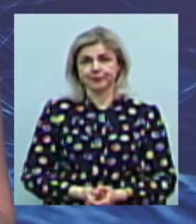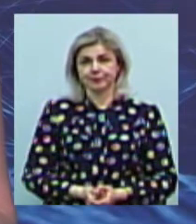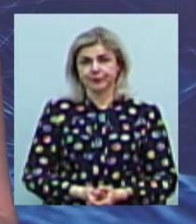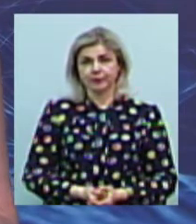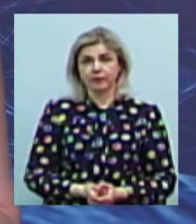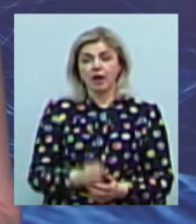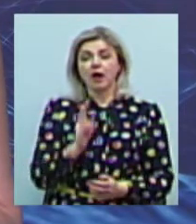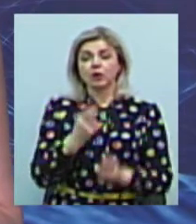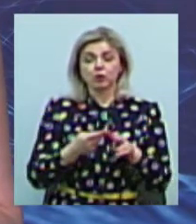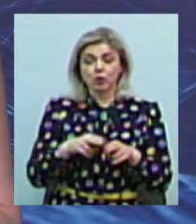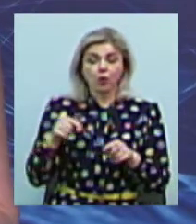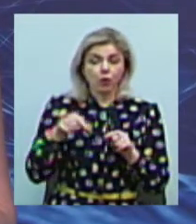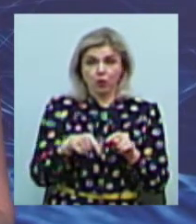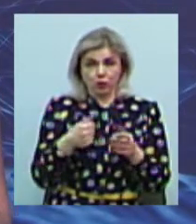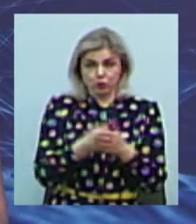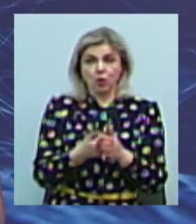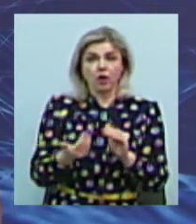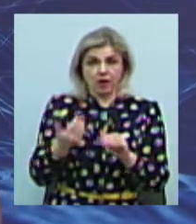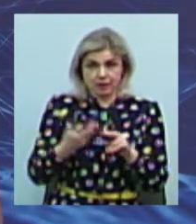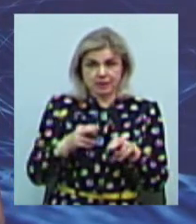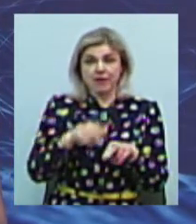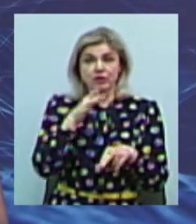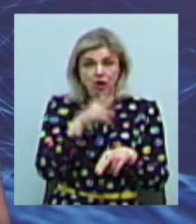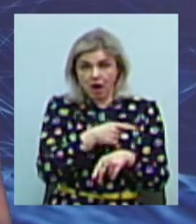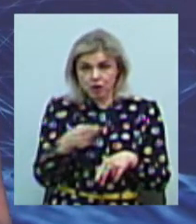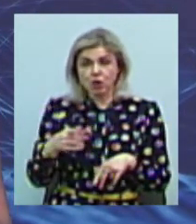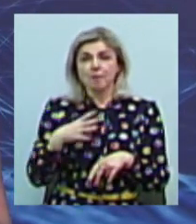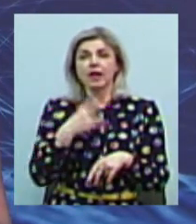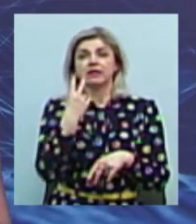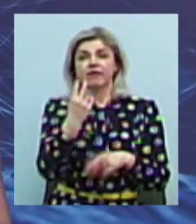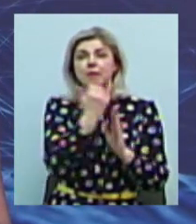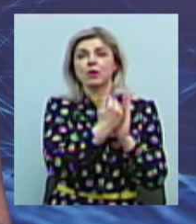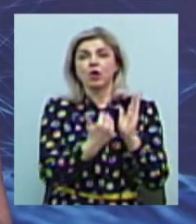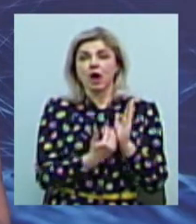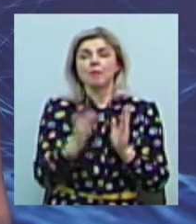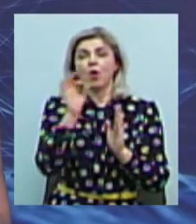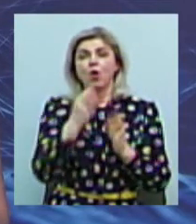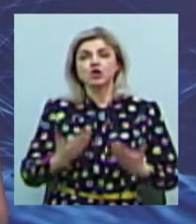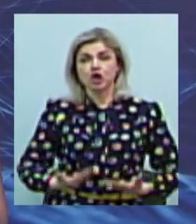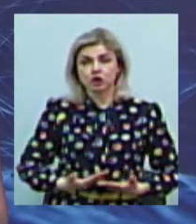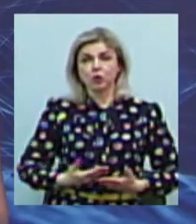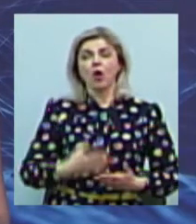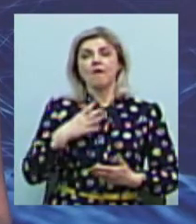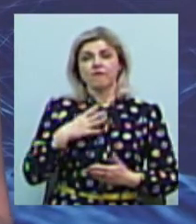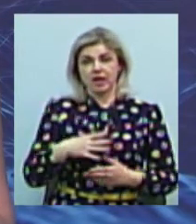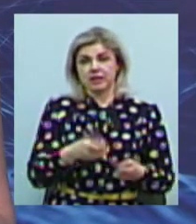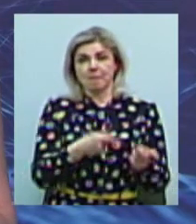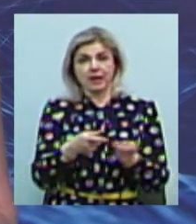До цього часу діяли дві програми по житлу для вимушених переселенців. Це «Дім